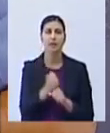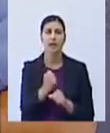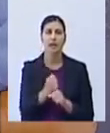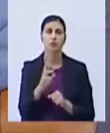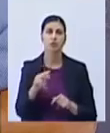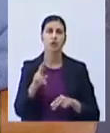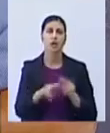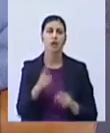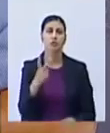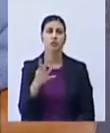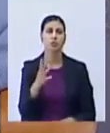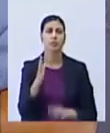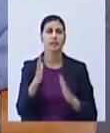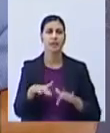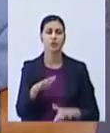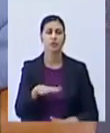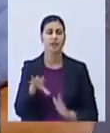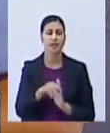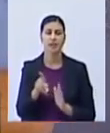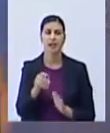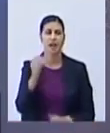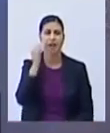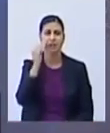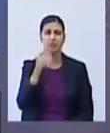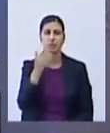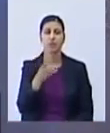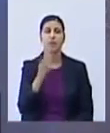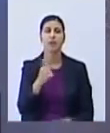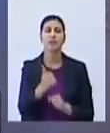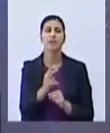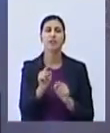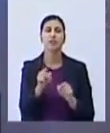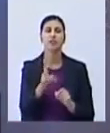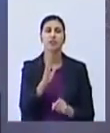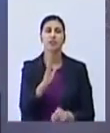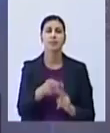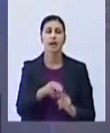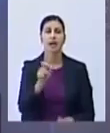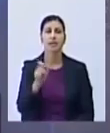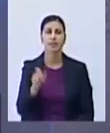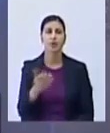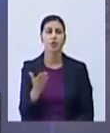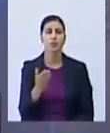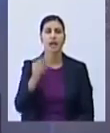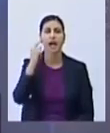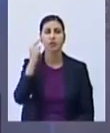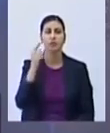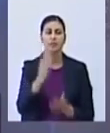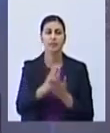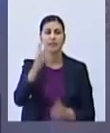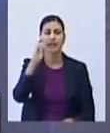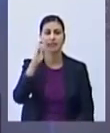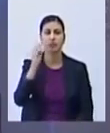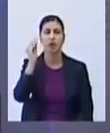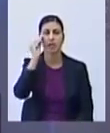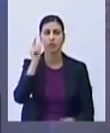და შეიძლება 125-მა დაანგრიოს ქვეყანა, სამას არსებითი მნიშვნელობა არ აქვს. თავარია ვინ მოხდება შეიძლება, მოხდება თუ არა ესეთი ადამიანები, რომელთაც აზროვნება არის